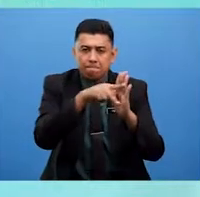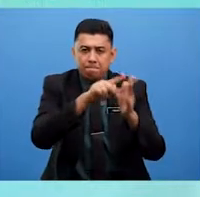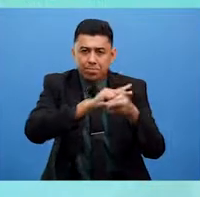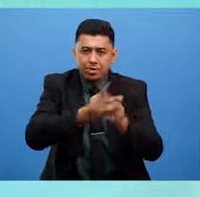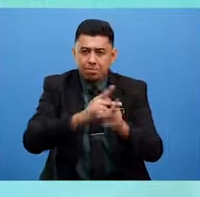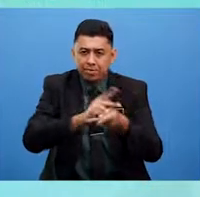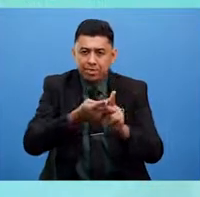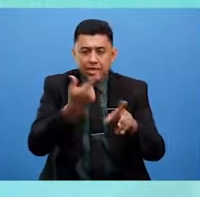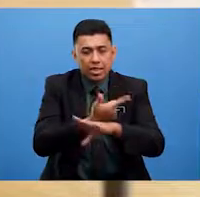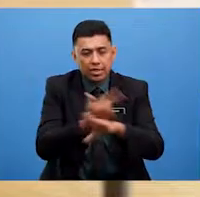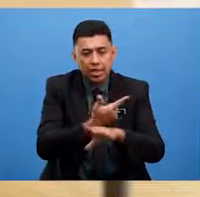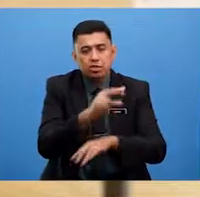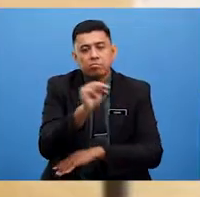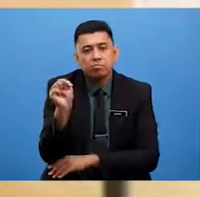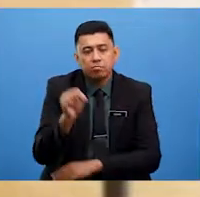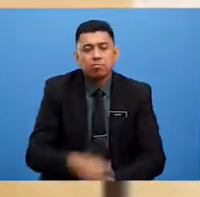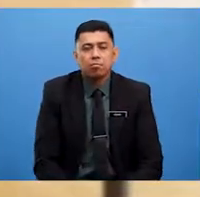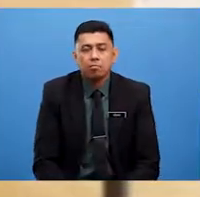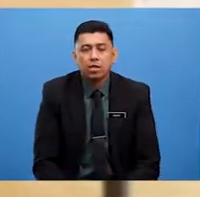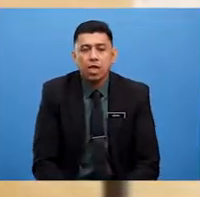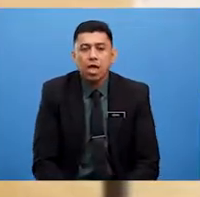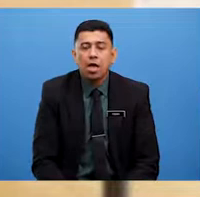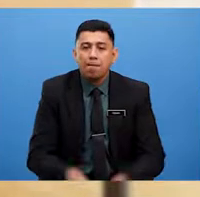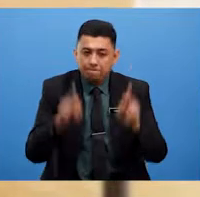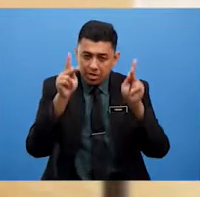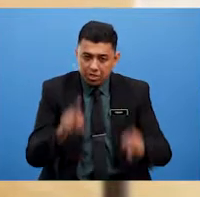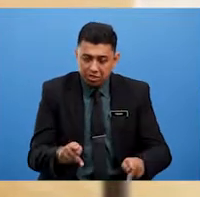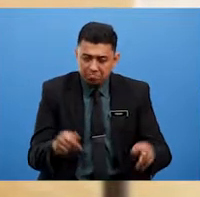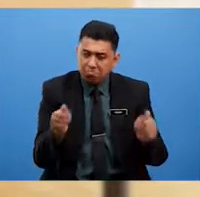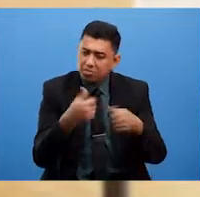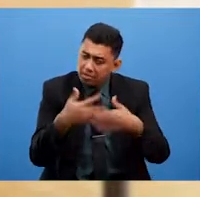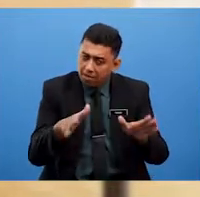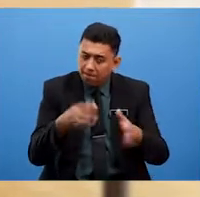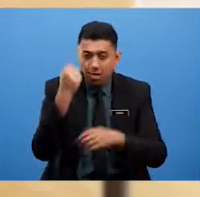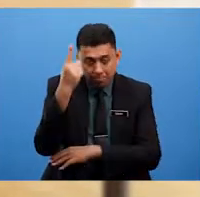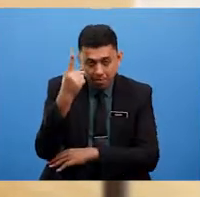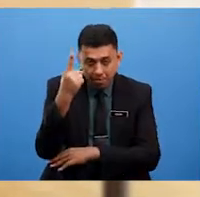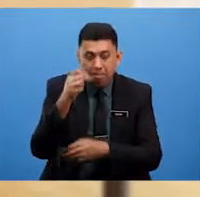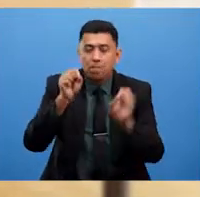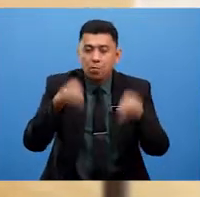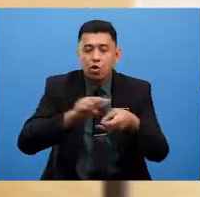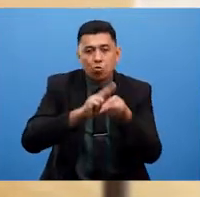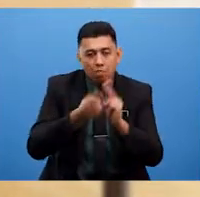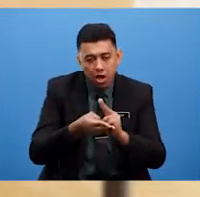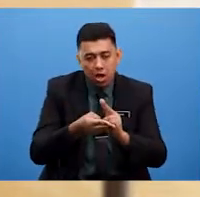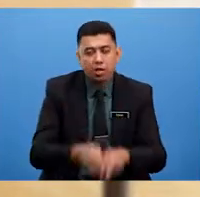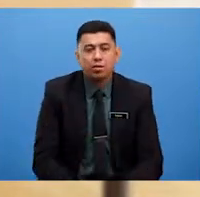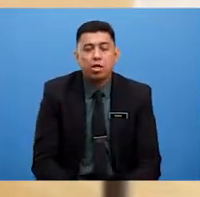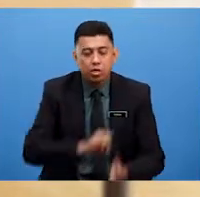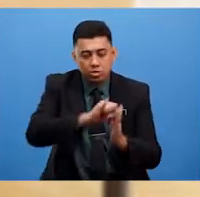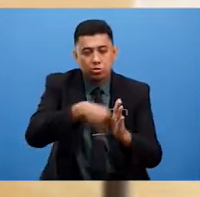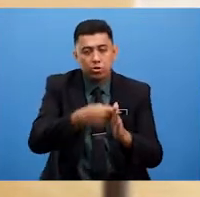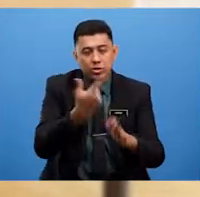sukan. Baiklah pelajar-pelajar, dengan memahami setiap pemboleh ubah periodisasi, jurulatih